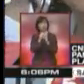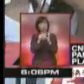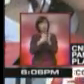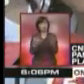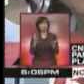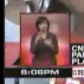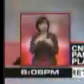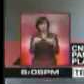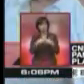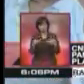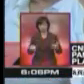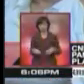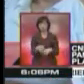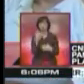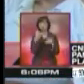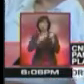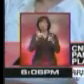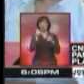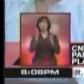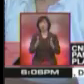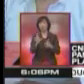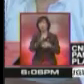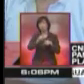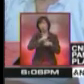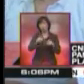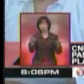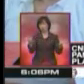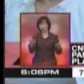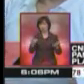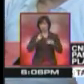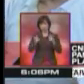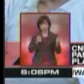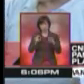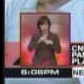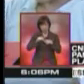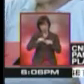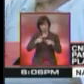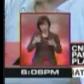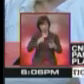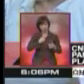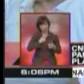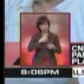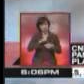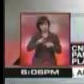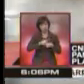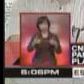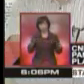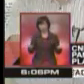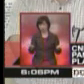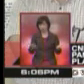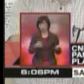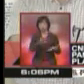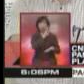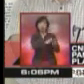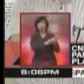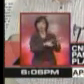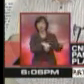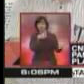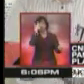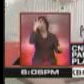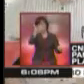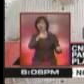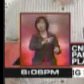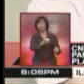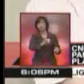na iba walang disiplina Eh syempre madadamay it sa mga ibang driver na balasubas ang MMDA